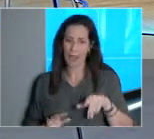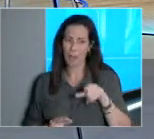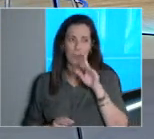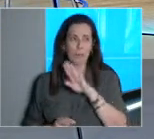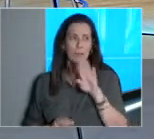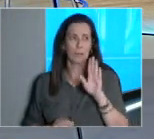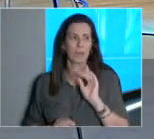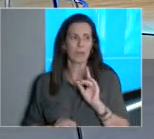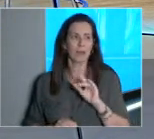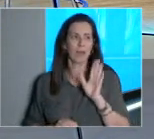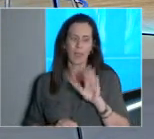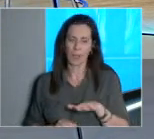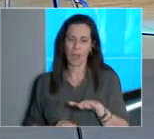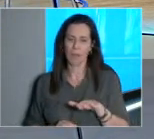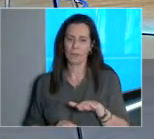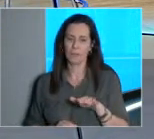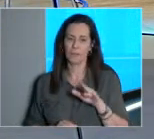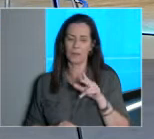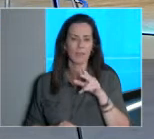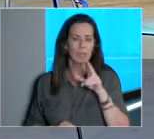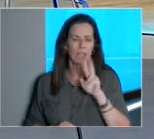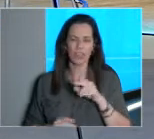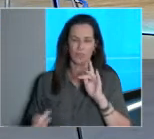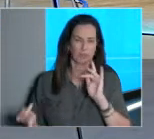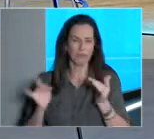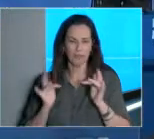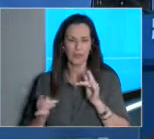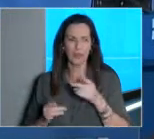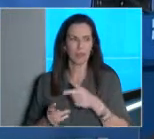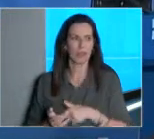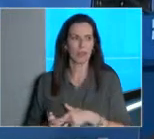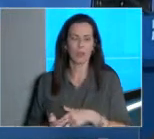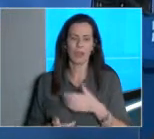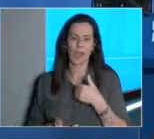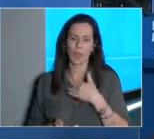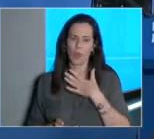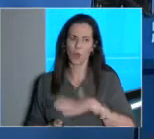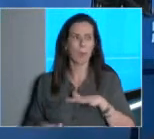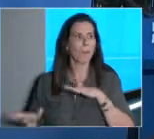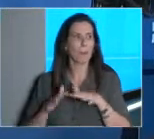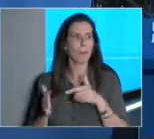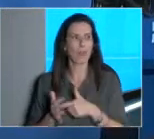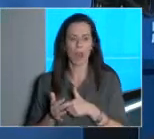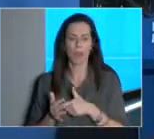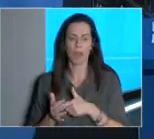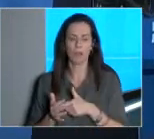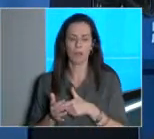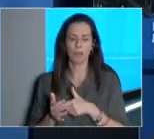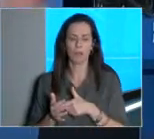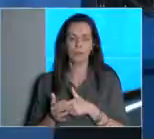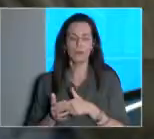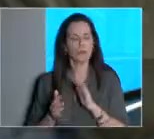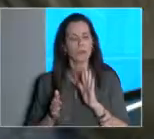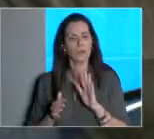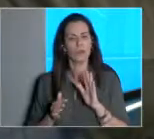שדואג לעצמו, גם אם יש מהלומות תקשורתיות או יש יותר אקשן. אנחנו רוצים ממשלה שבה מורידת המדים,